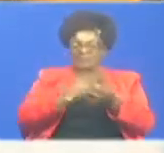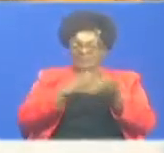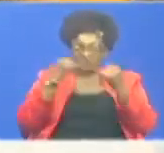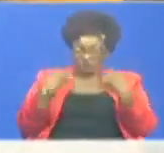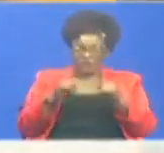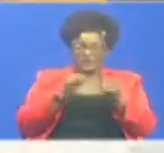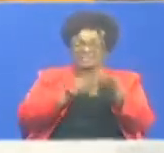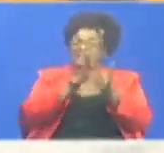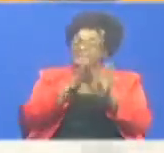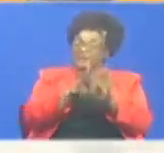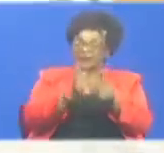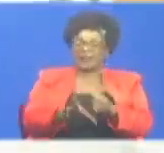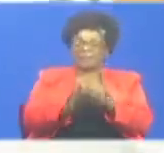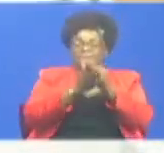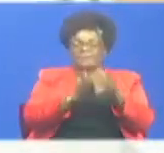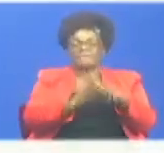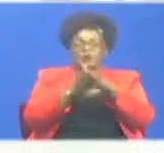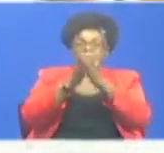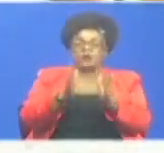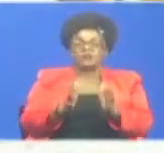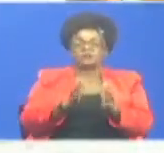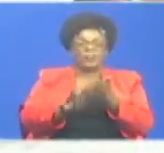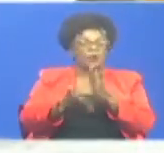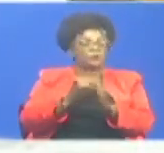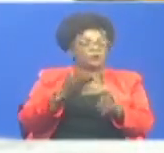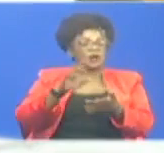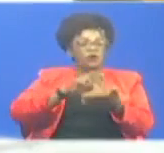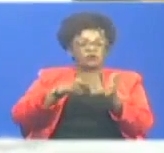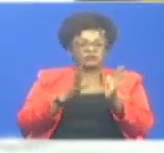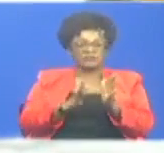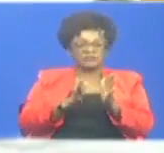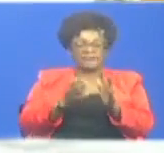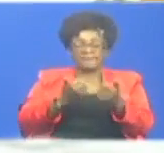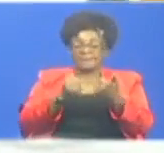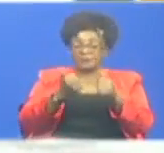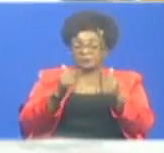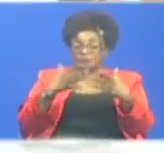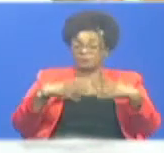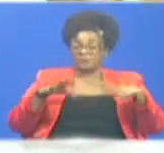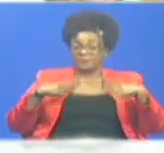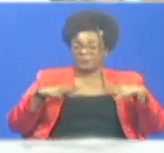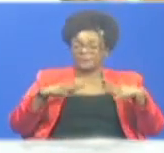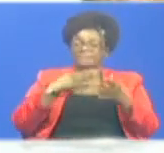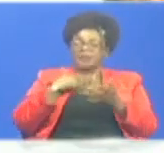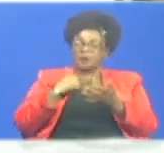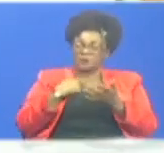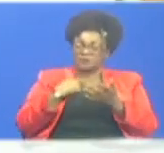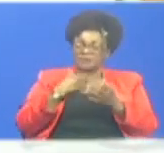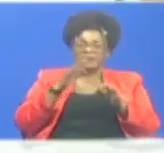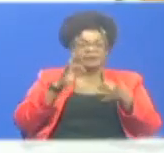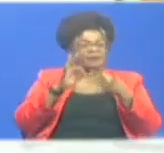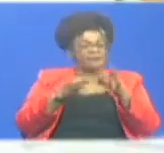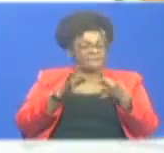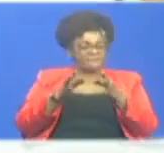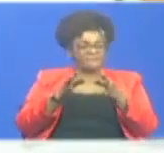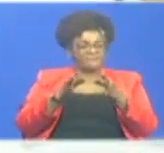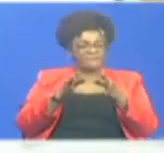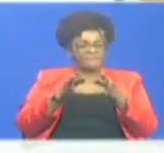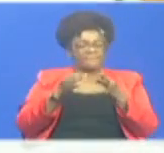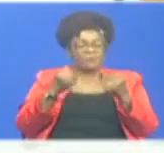wasaidie volleyball swala hawana contract. The sports people mimi nataka tu hivi tukue tu kitu